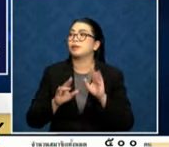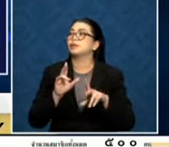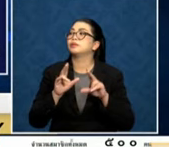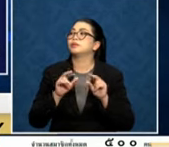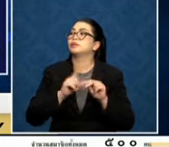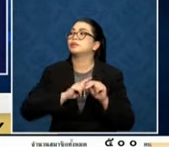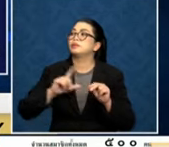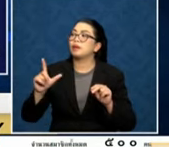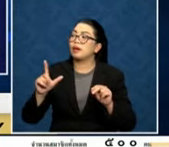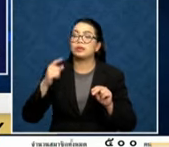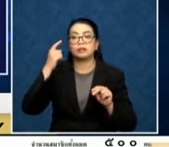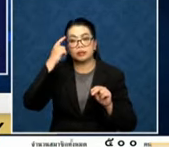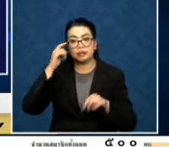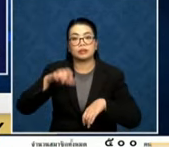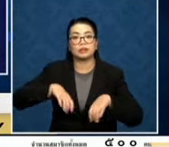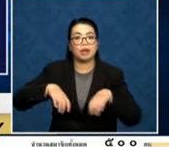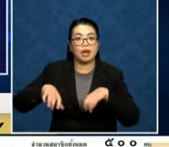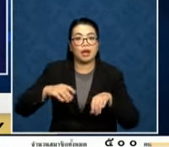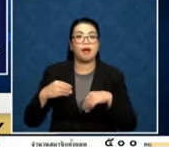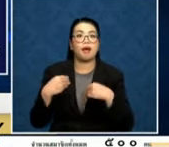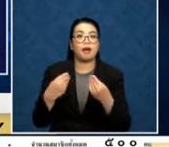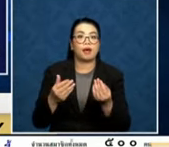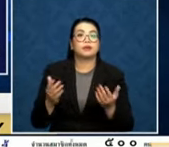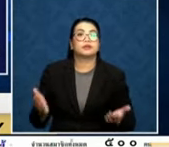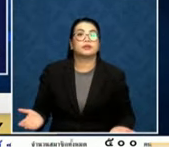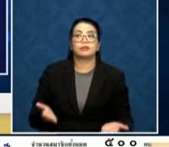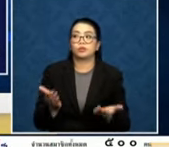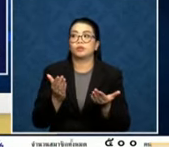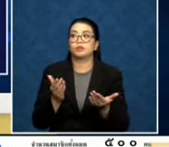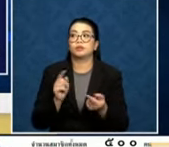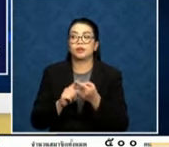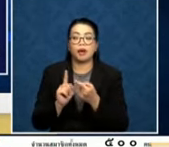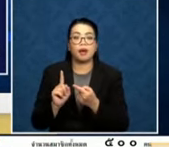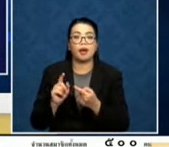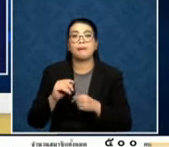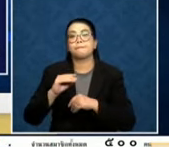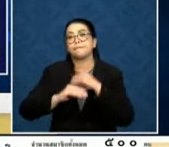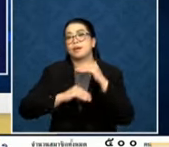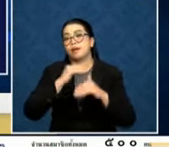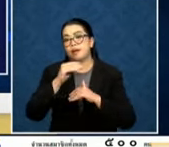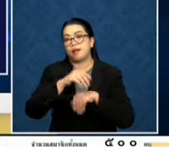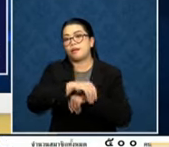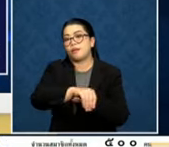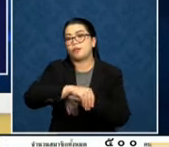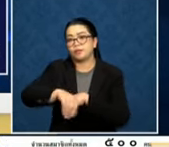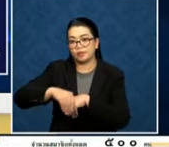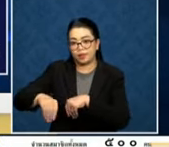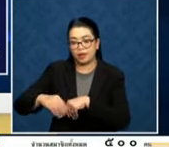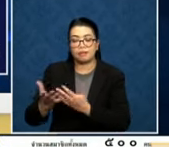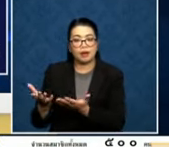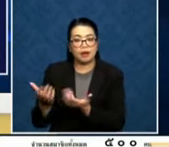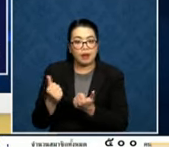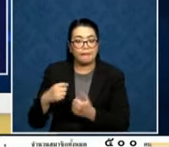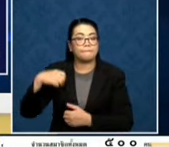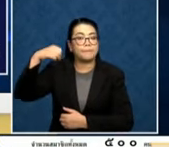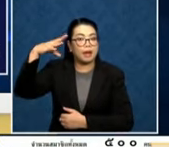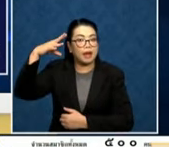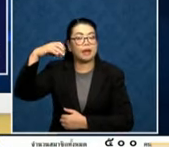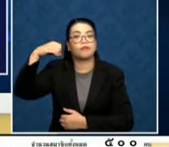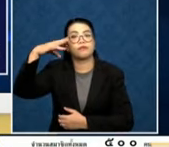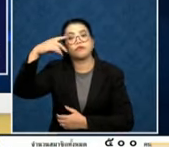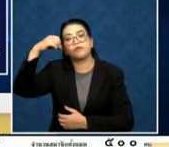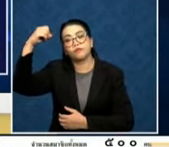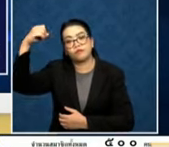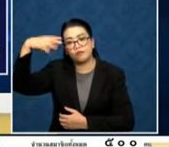ล้านครับที่ถูกจัดสรรไปให้กับการสนับสนุนการพัฒนาโครงสร้างพื้นฐานเพื่อรองรับพลังงานทดแทนที่จะเกิดขึ้น